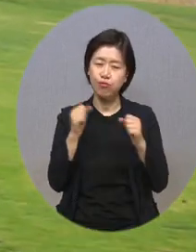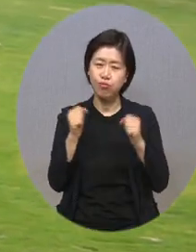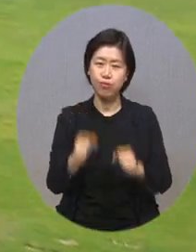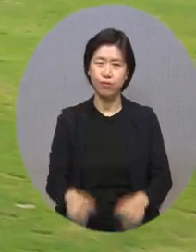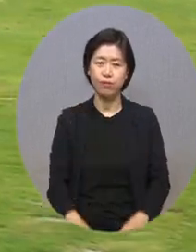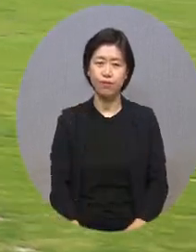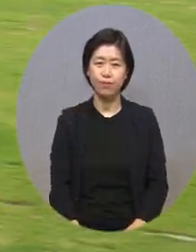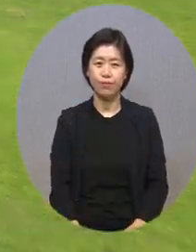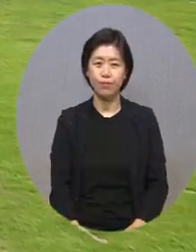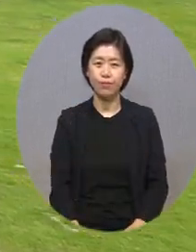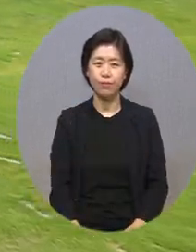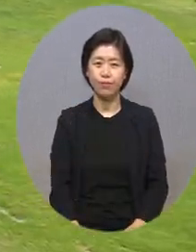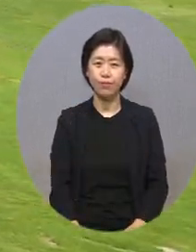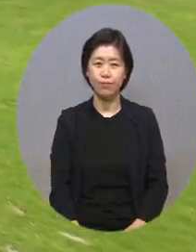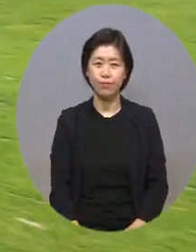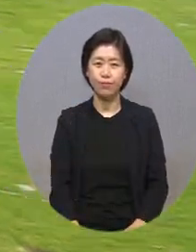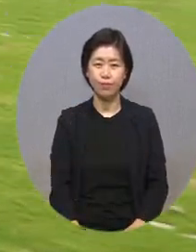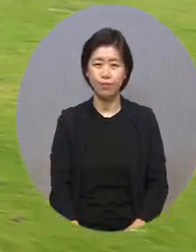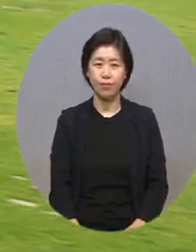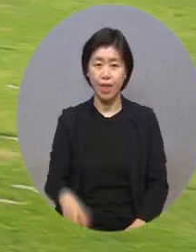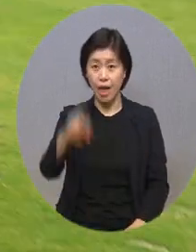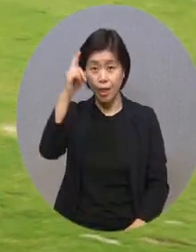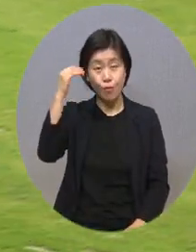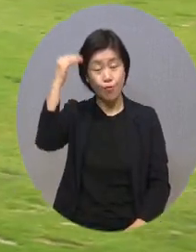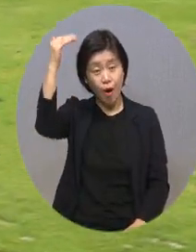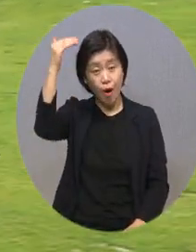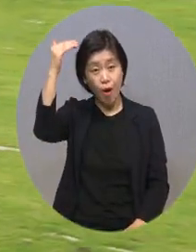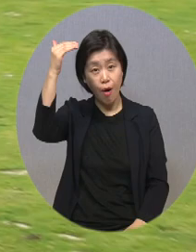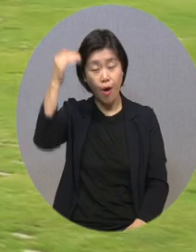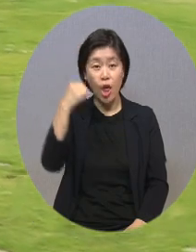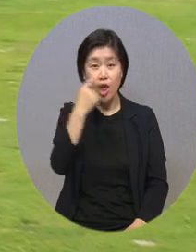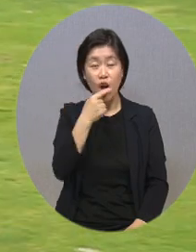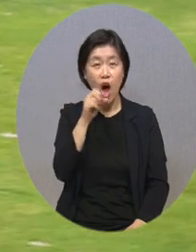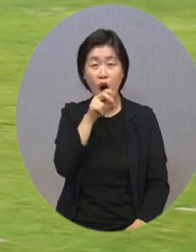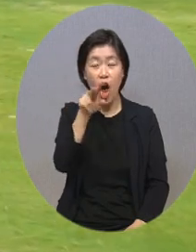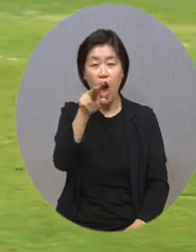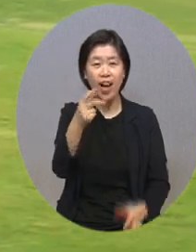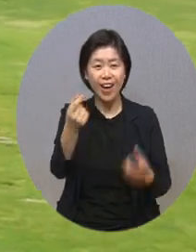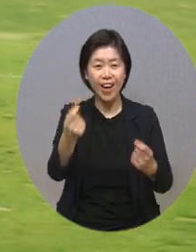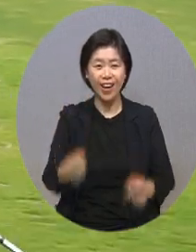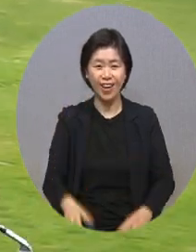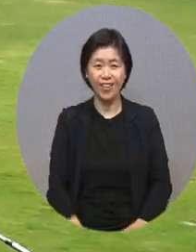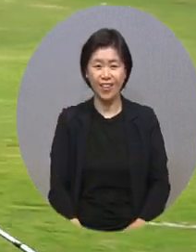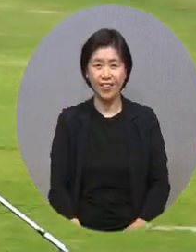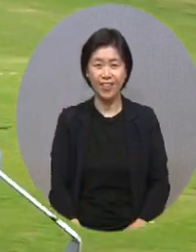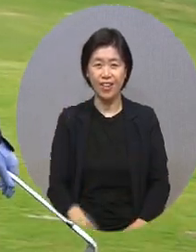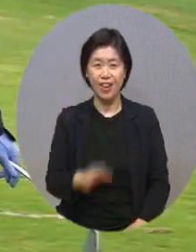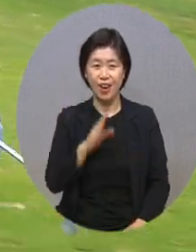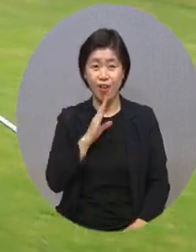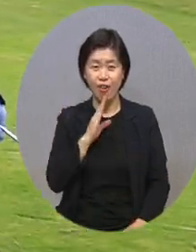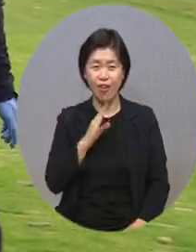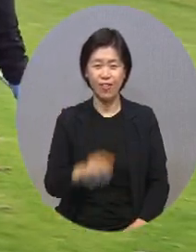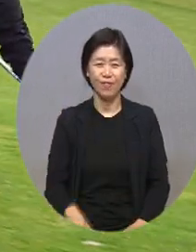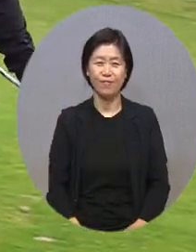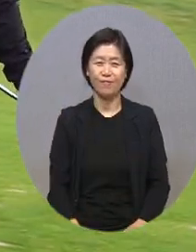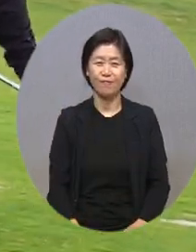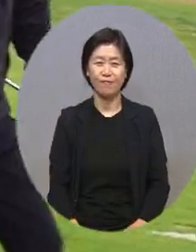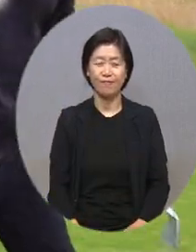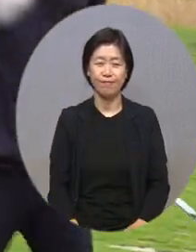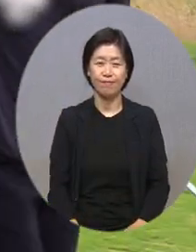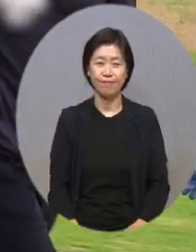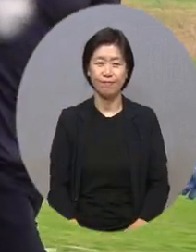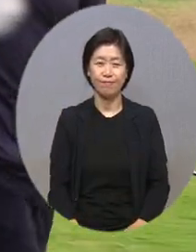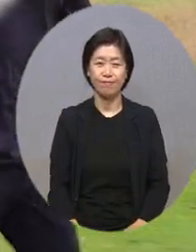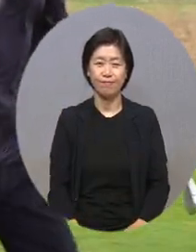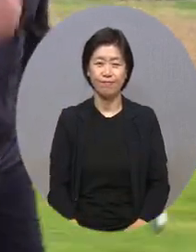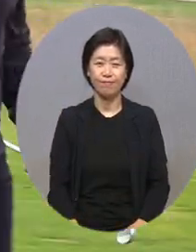잘했어? 오, 지금 키도 크시고 입김 나오면 입김 나오면 용 같으세요, 용. 나 지금 입 안 나오는데? 나 징기스칸에서 온 사람 같지 않아요?